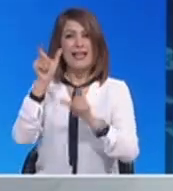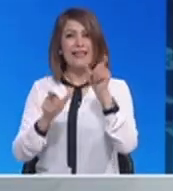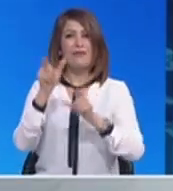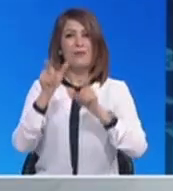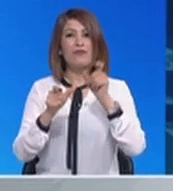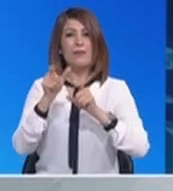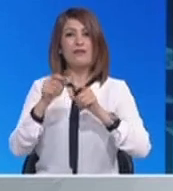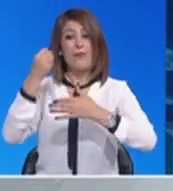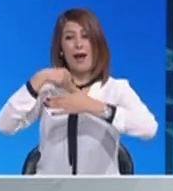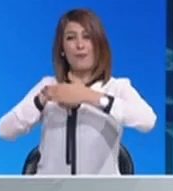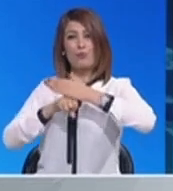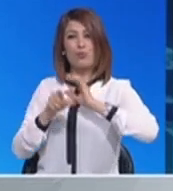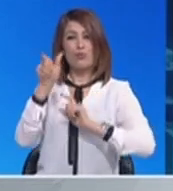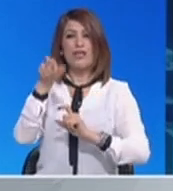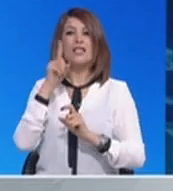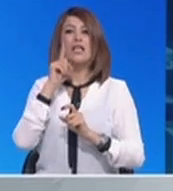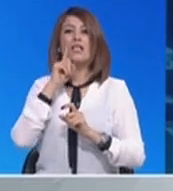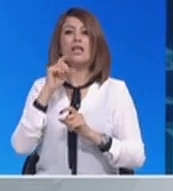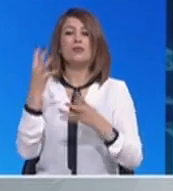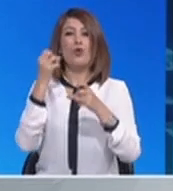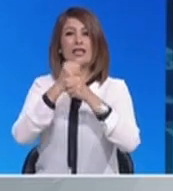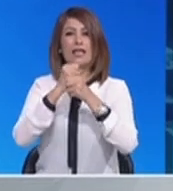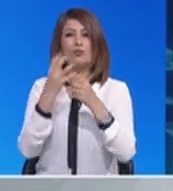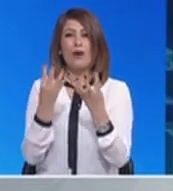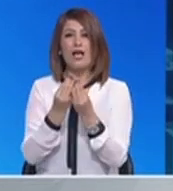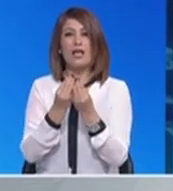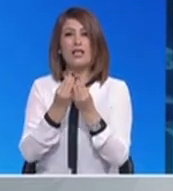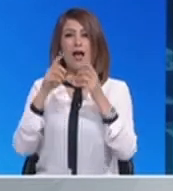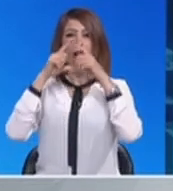كيف كيف حتى